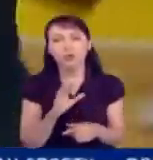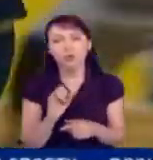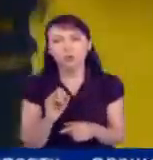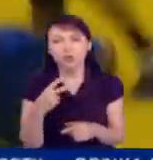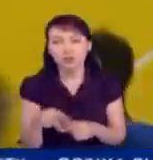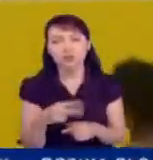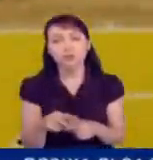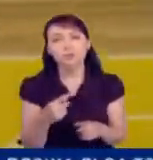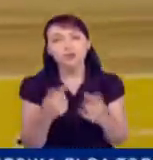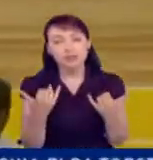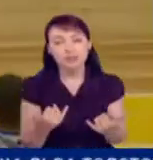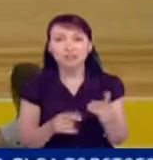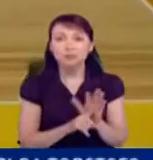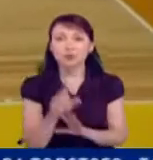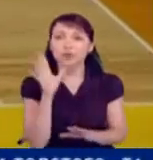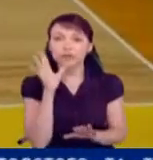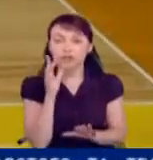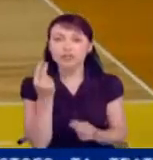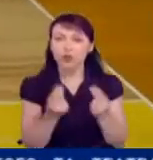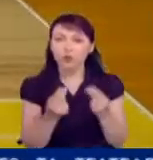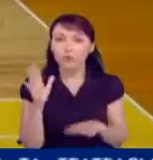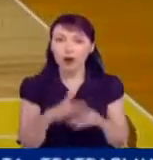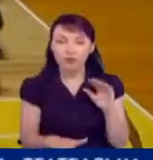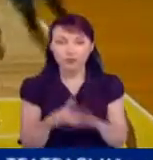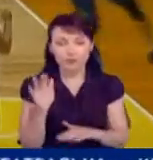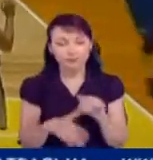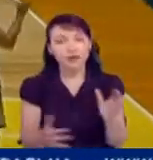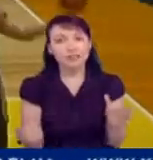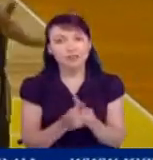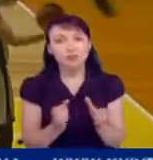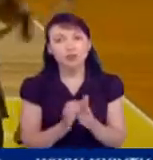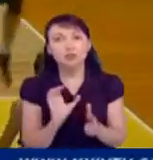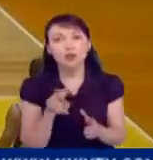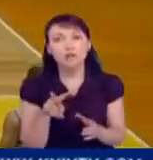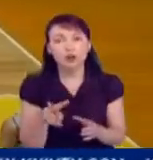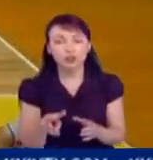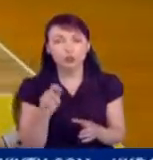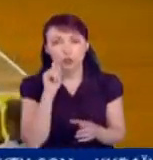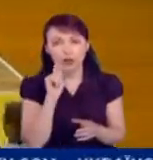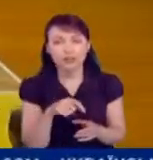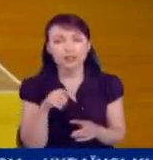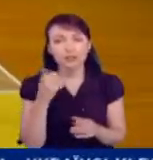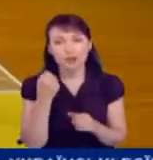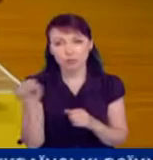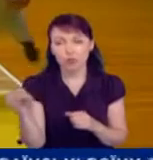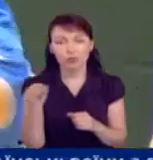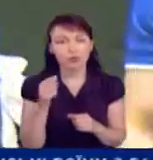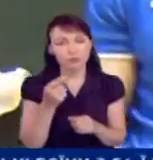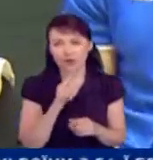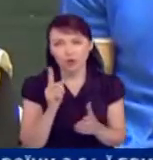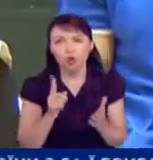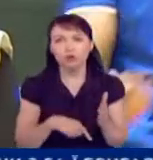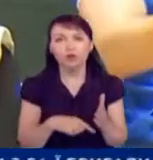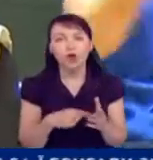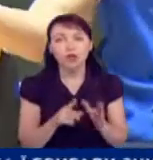дивізіоні А. І зараз прийшов час ігрової практики. Збірну Словаччини українці перемогли напрочуд переконливо.